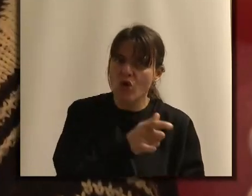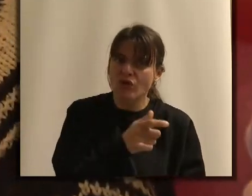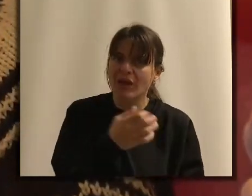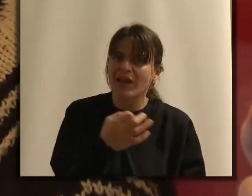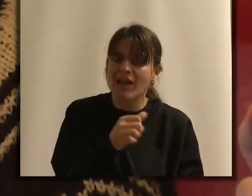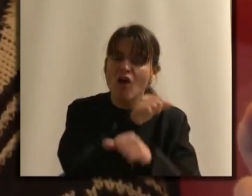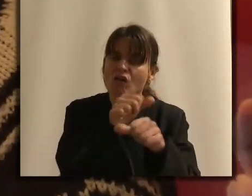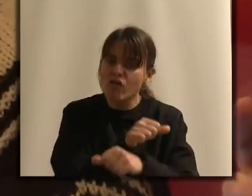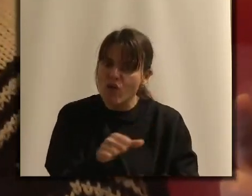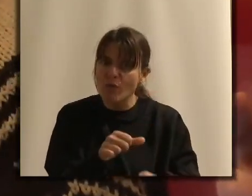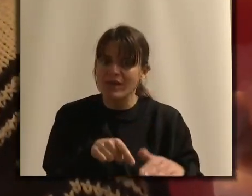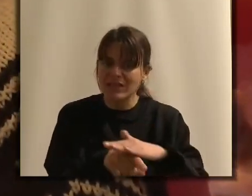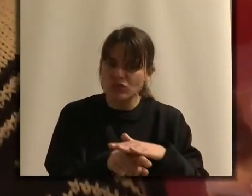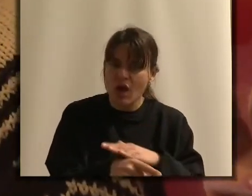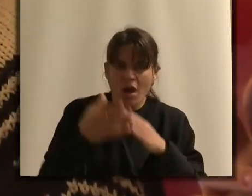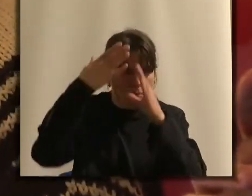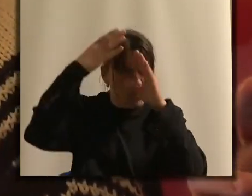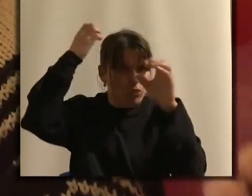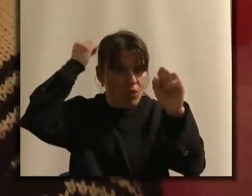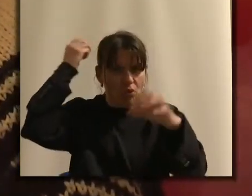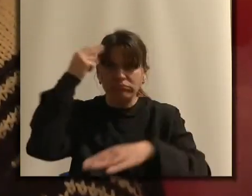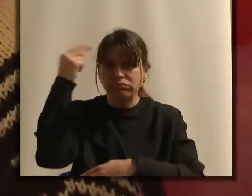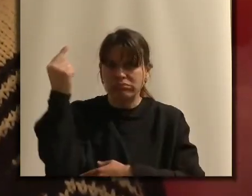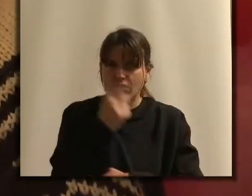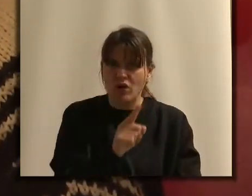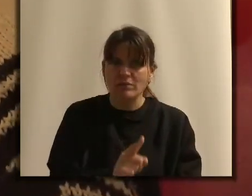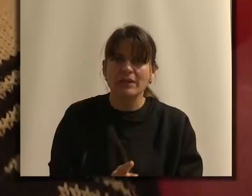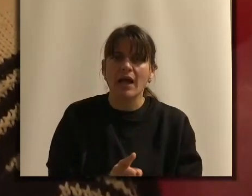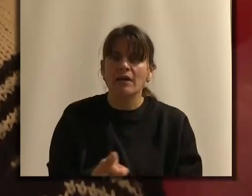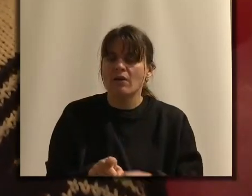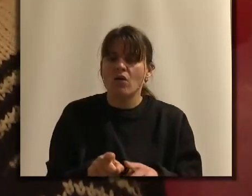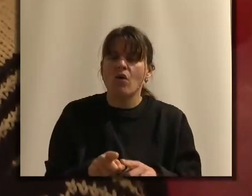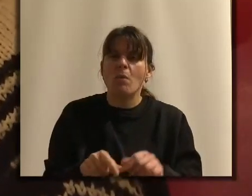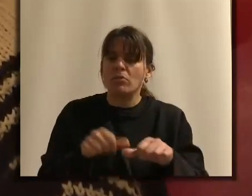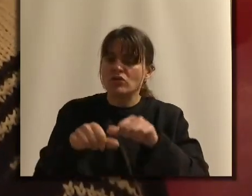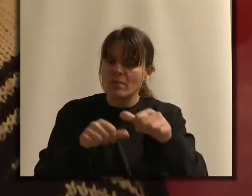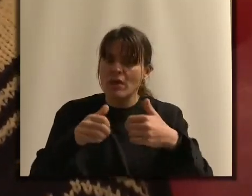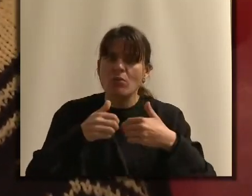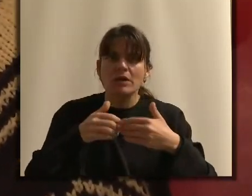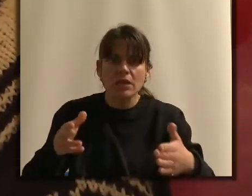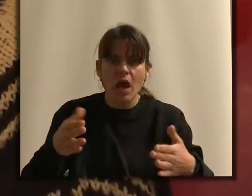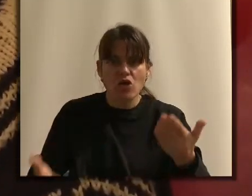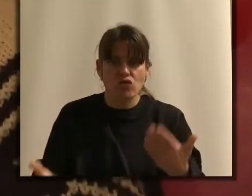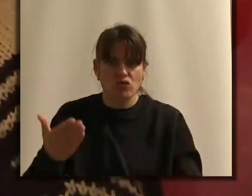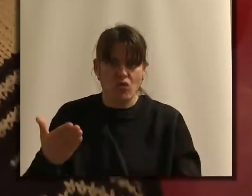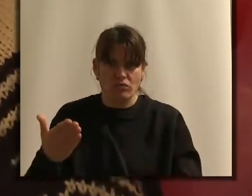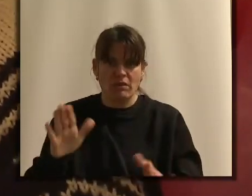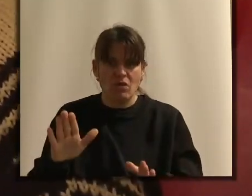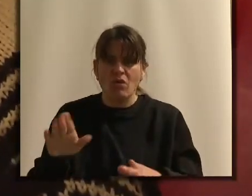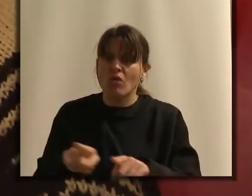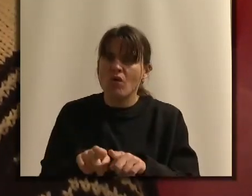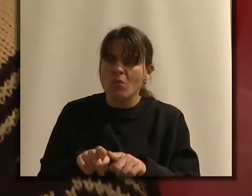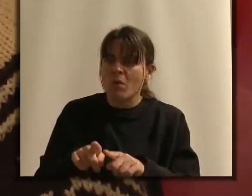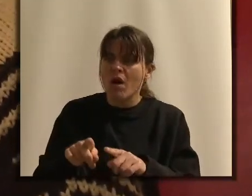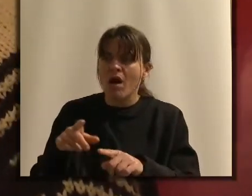en què es fa, saltant-se els protocols que farien que el procediment s'iniciés de manera justa i no pas en contra, això mai, que el projecte